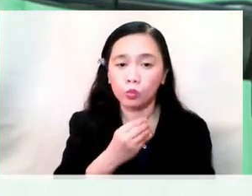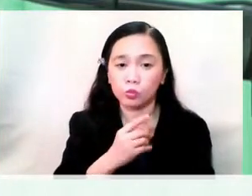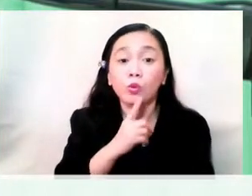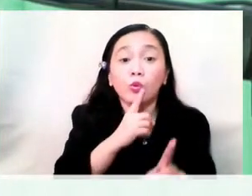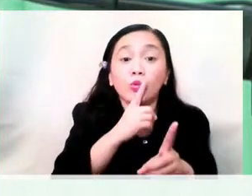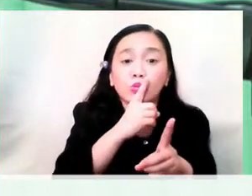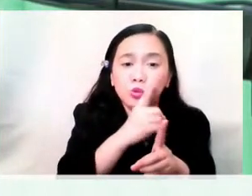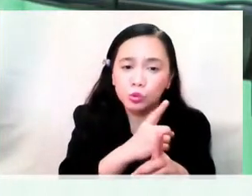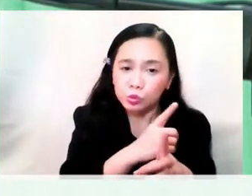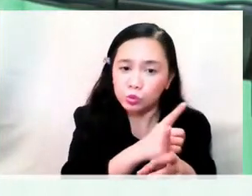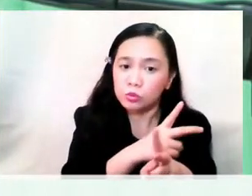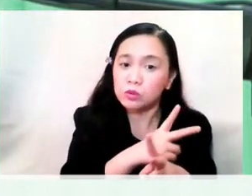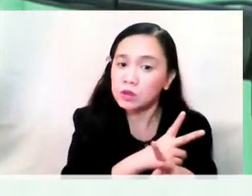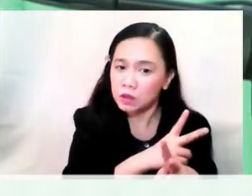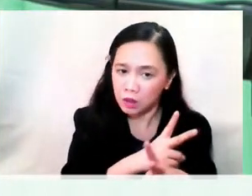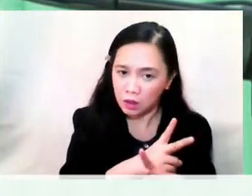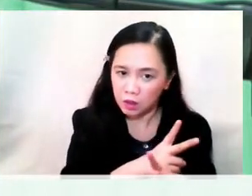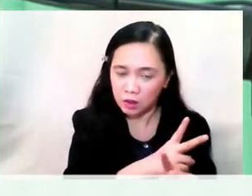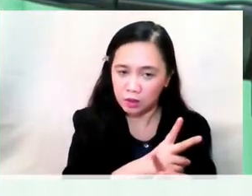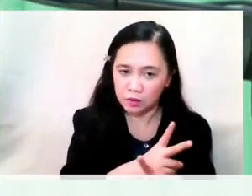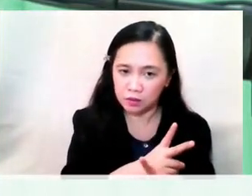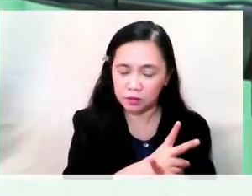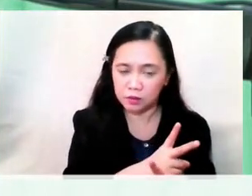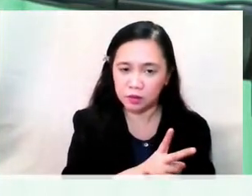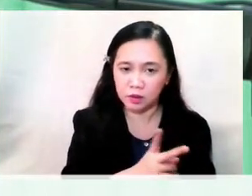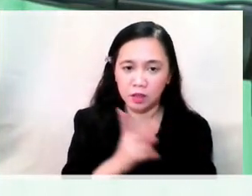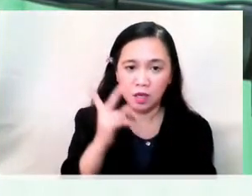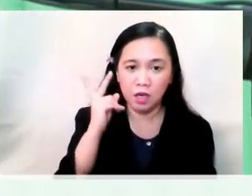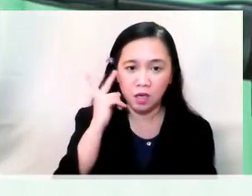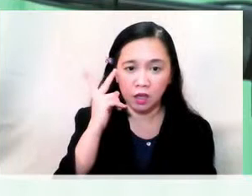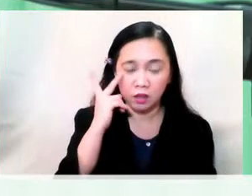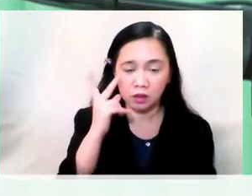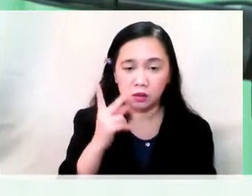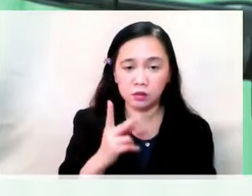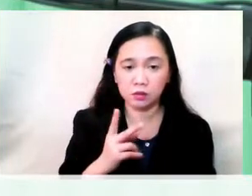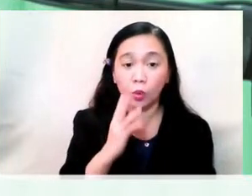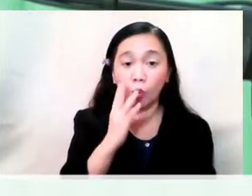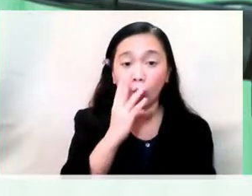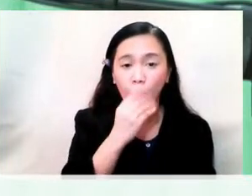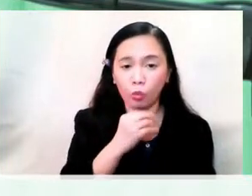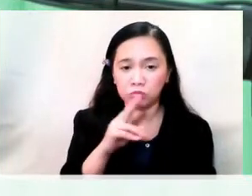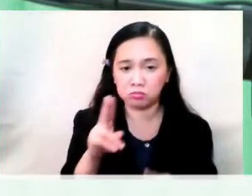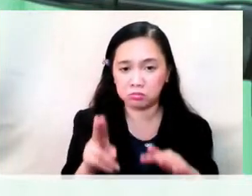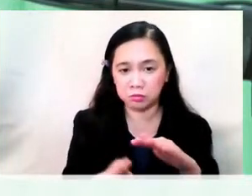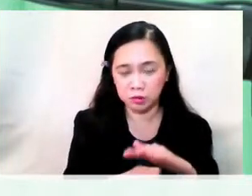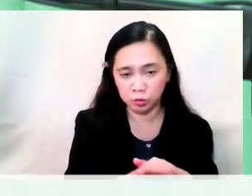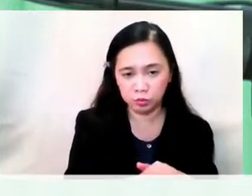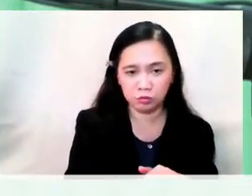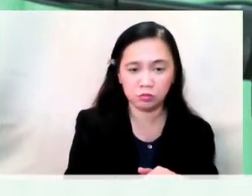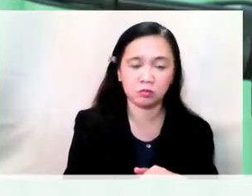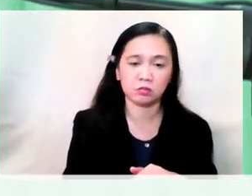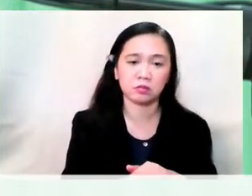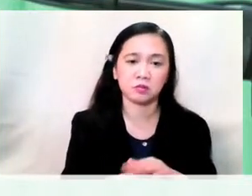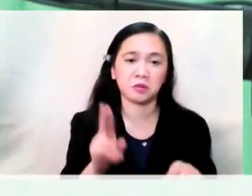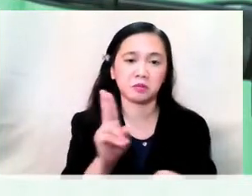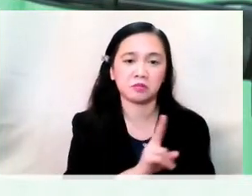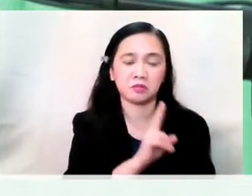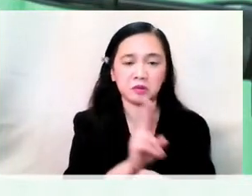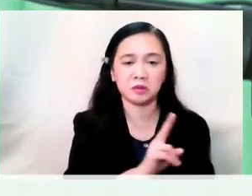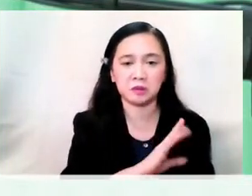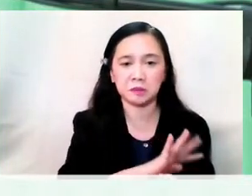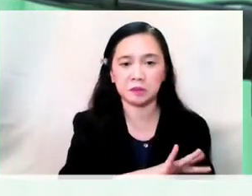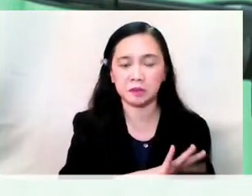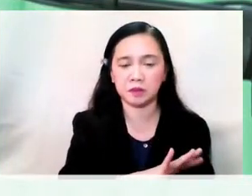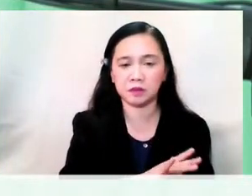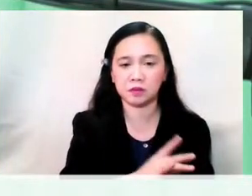At nakita din natin kung sino ang nagtago lang o ginamit pa ang pandemic para kontrolin ang